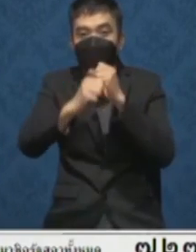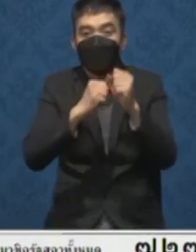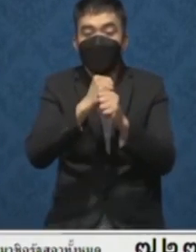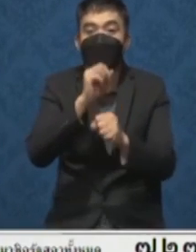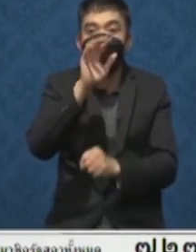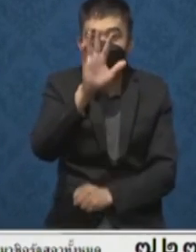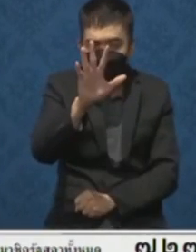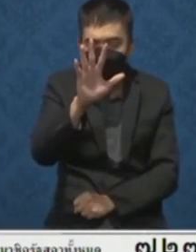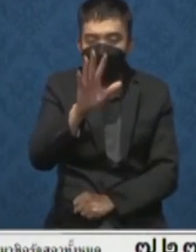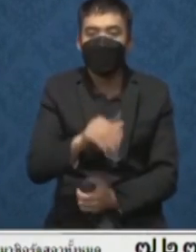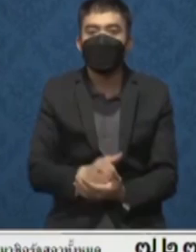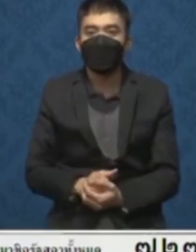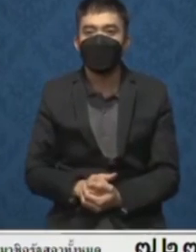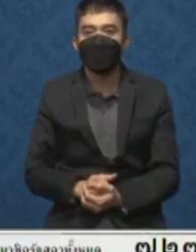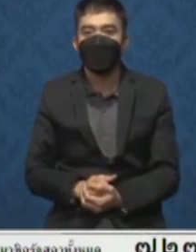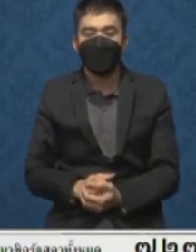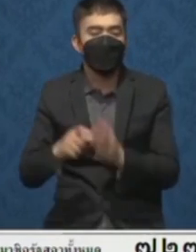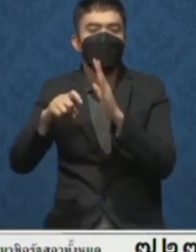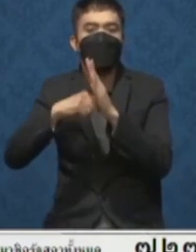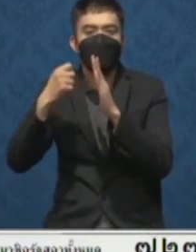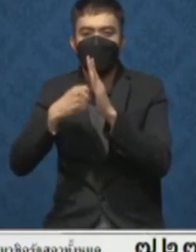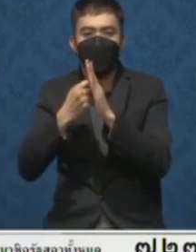มันไม่มีเหตุผลแ่งการดำรงอยู่แลครับ